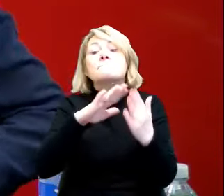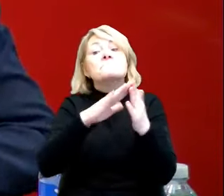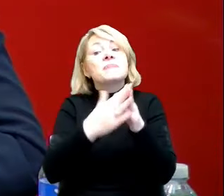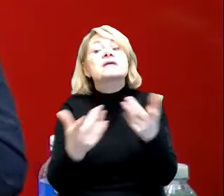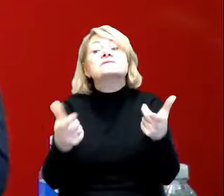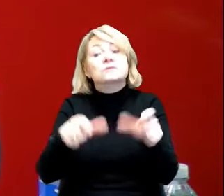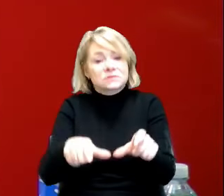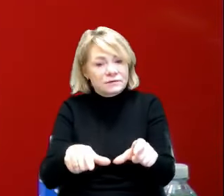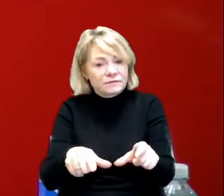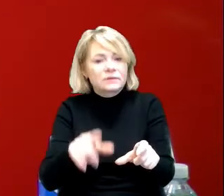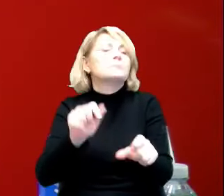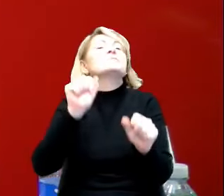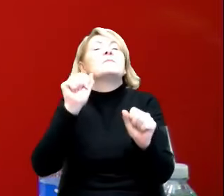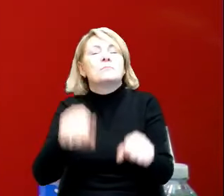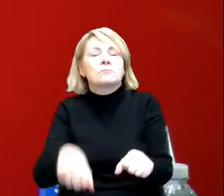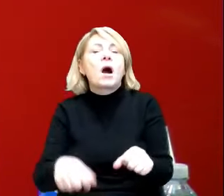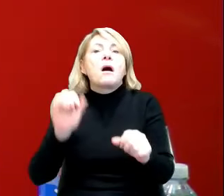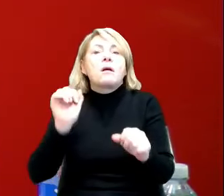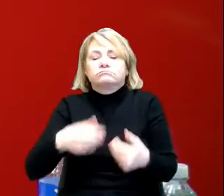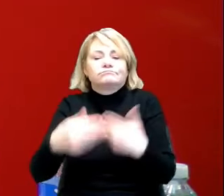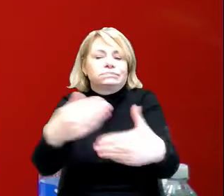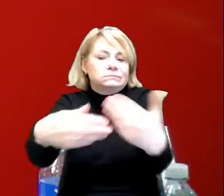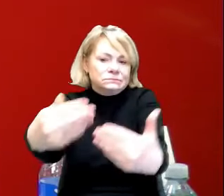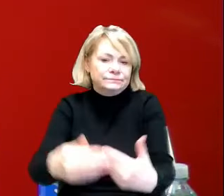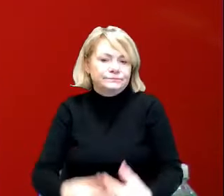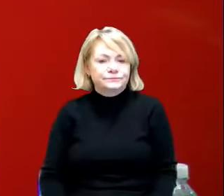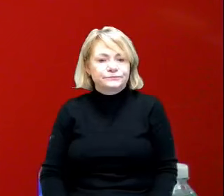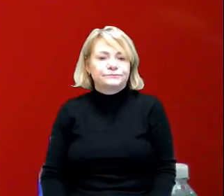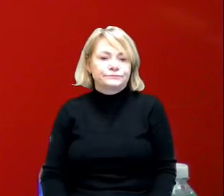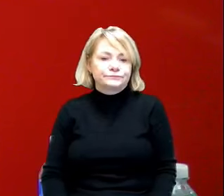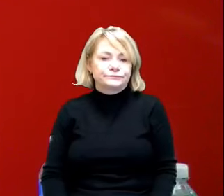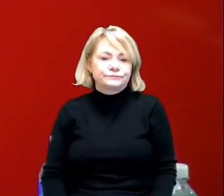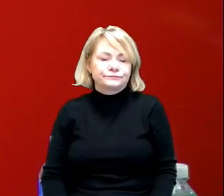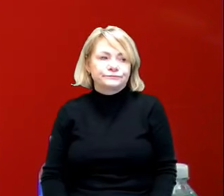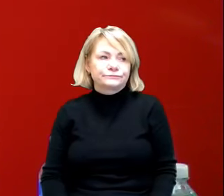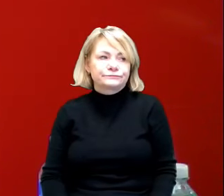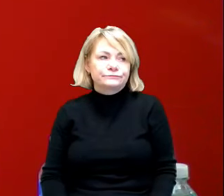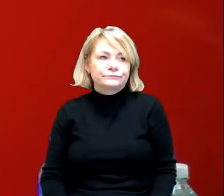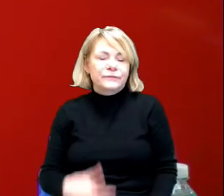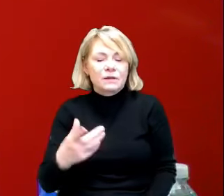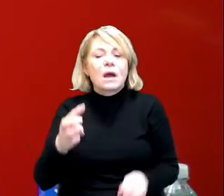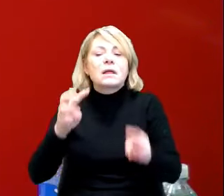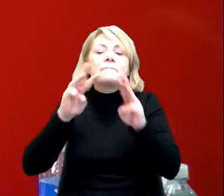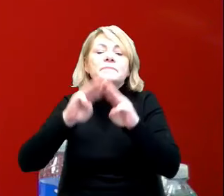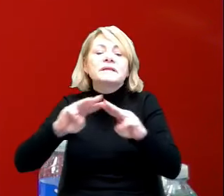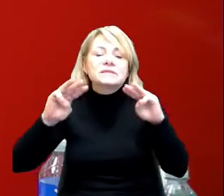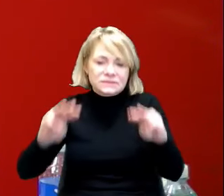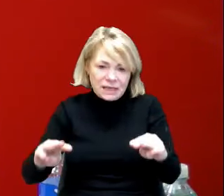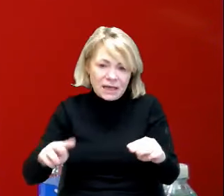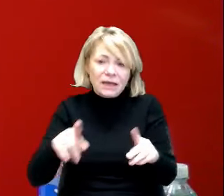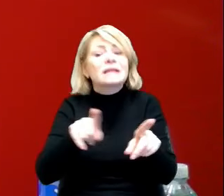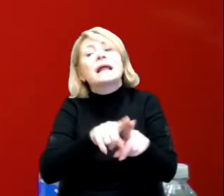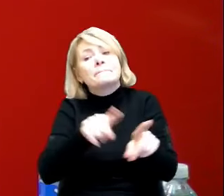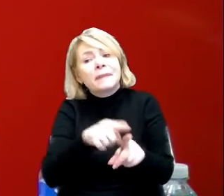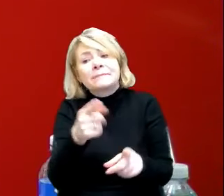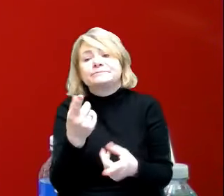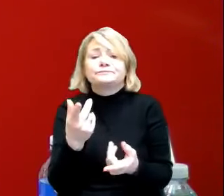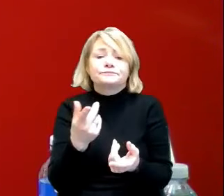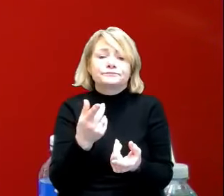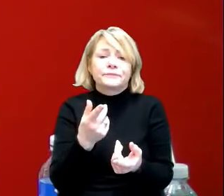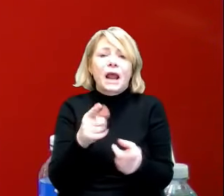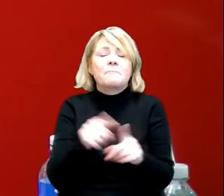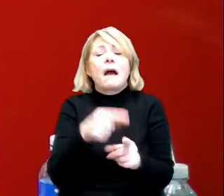nuėjęs į priekį daug sparčiau bet nereikėtų neigti ir ministerijos įdirbio kiek aš a